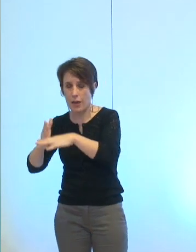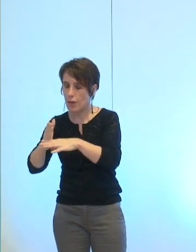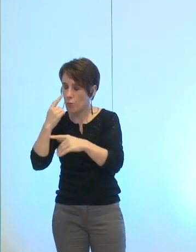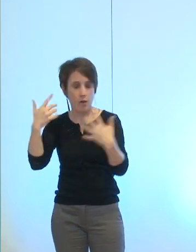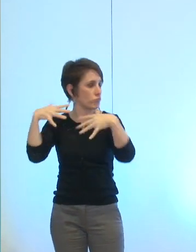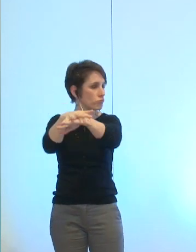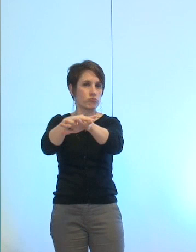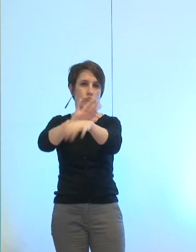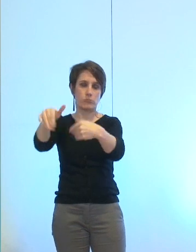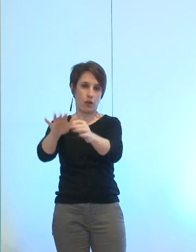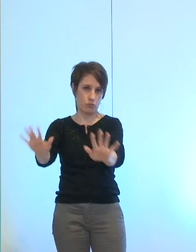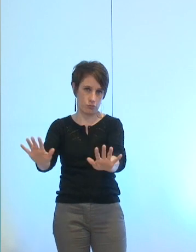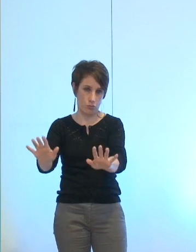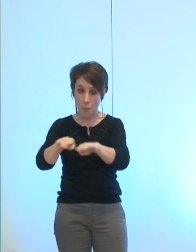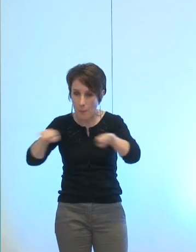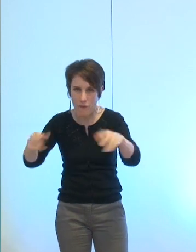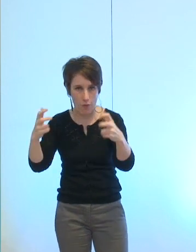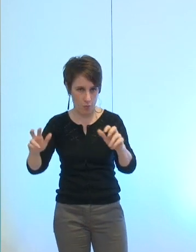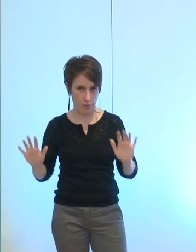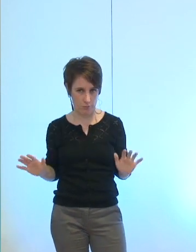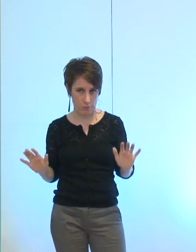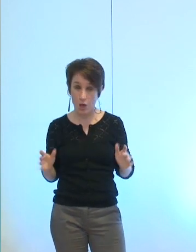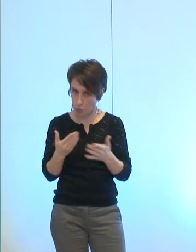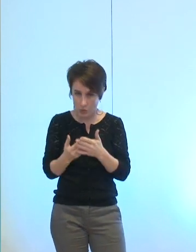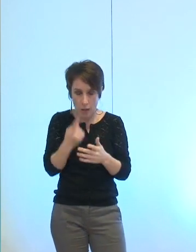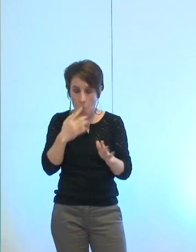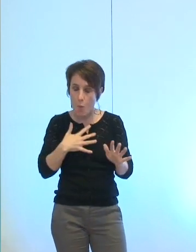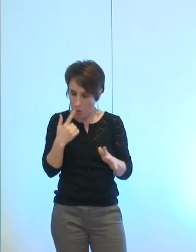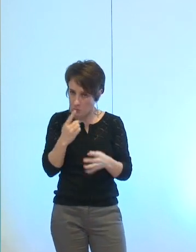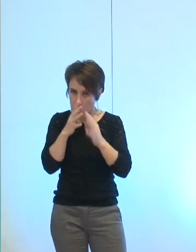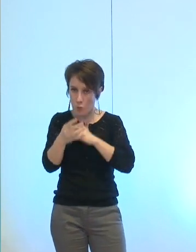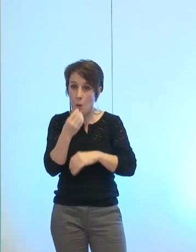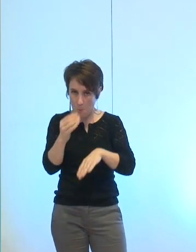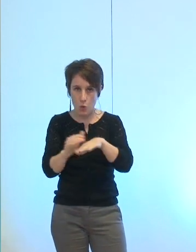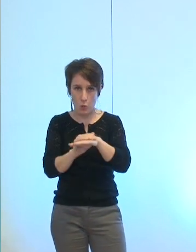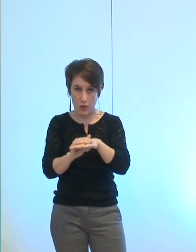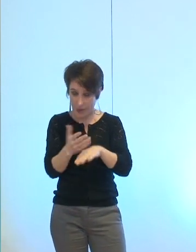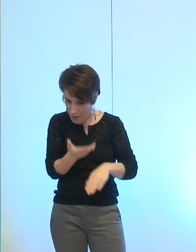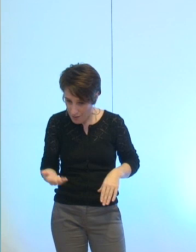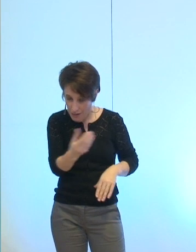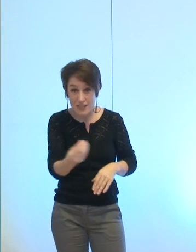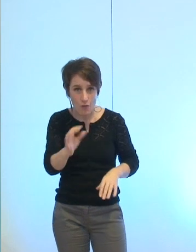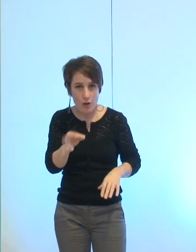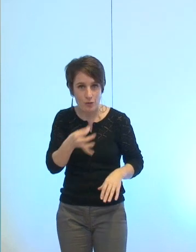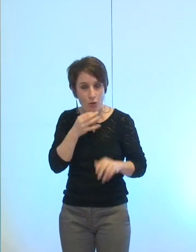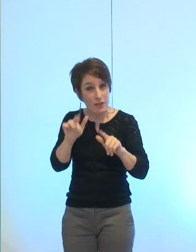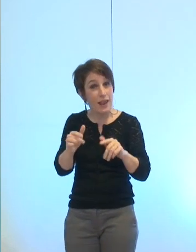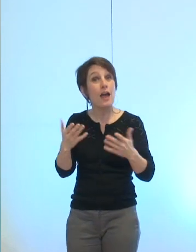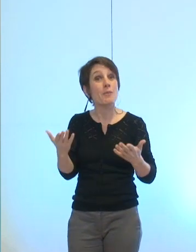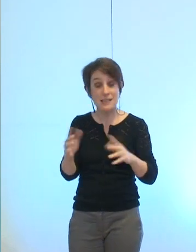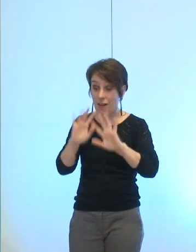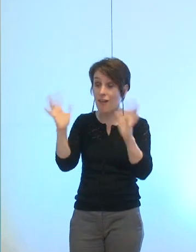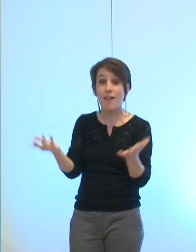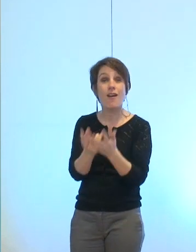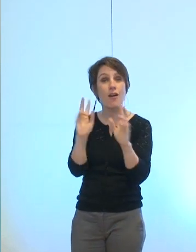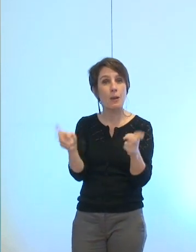effectivement cette bonne politique au profit des enfants et qui en profite actuellement elle a coûté elle a